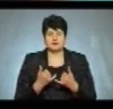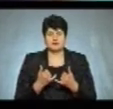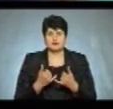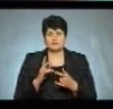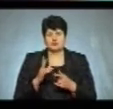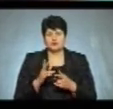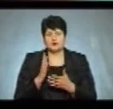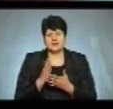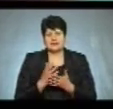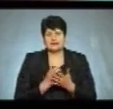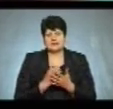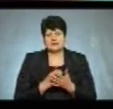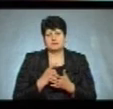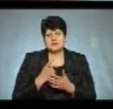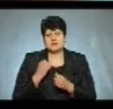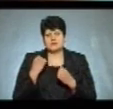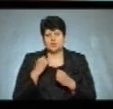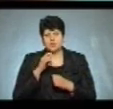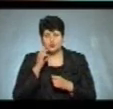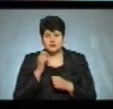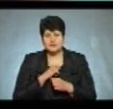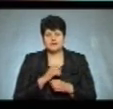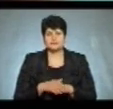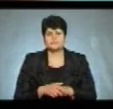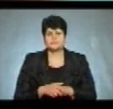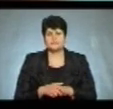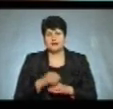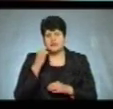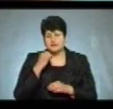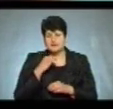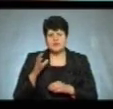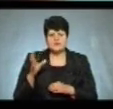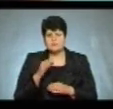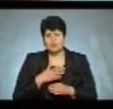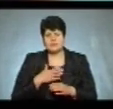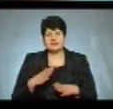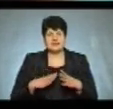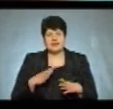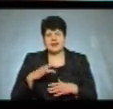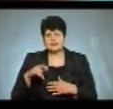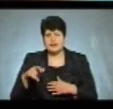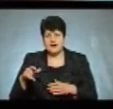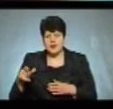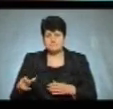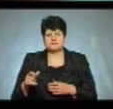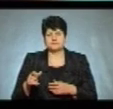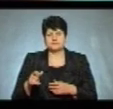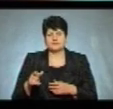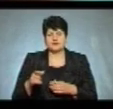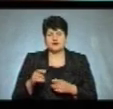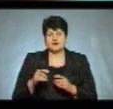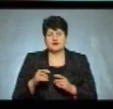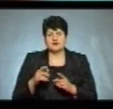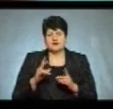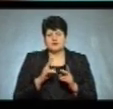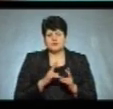України. Показала часи на 10:40. Дякую моїм всім тренерам, Мазур Світлані, Катерині